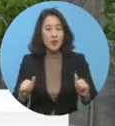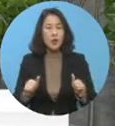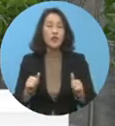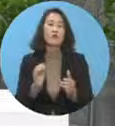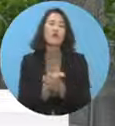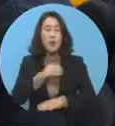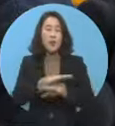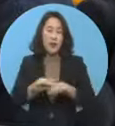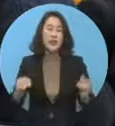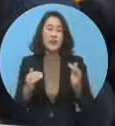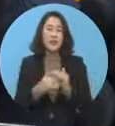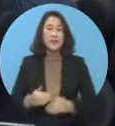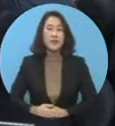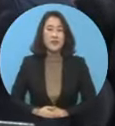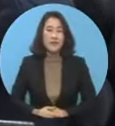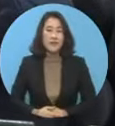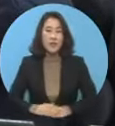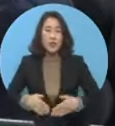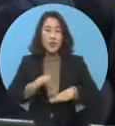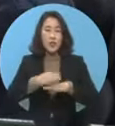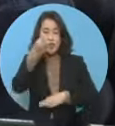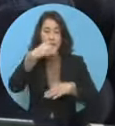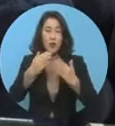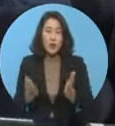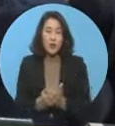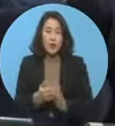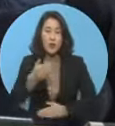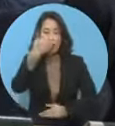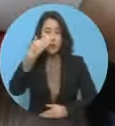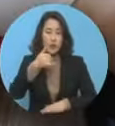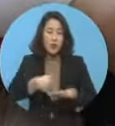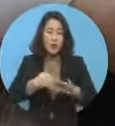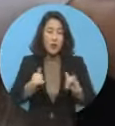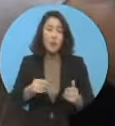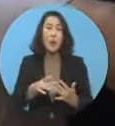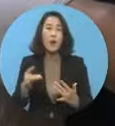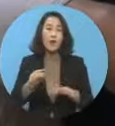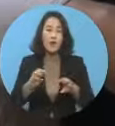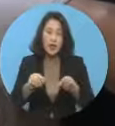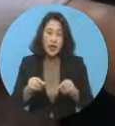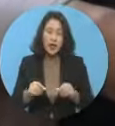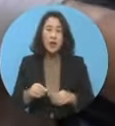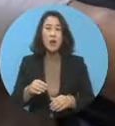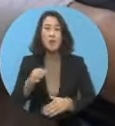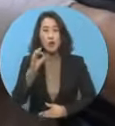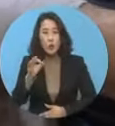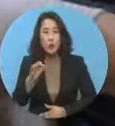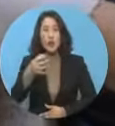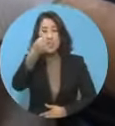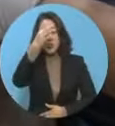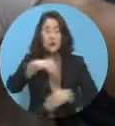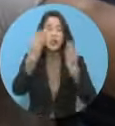많이 도와주기도 하고. 전남농업기술원은 청년 창업농을 뽑아 농지, 창업자금, 기술 등을 종합